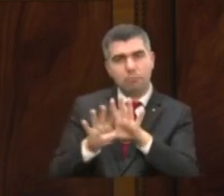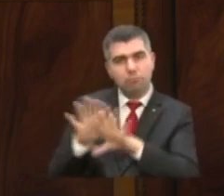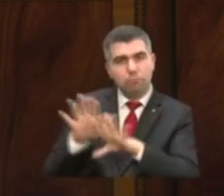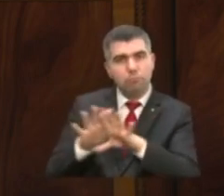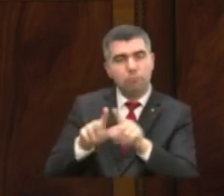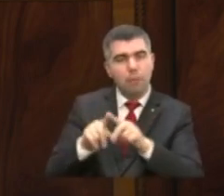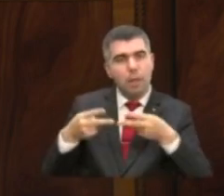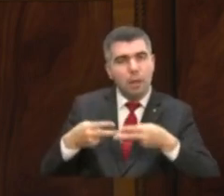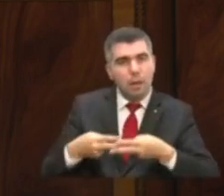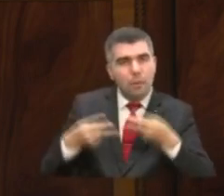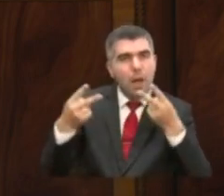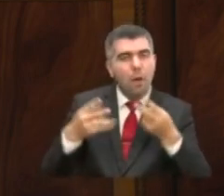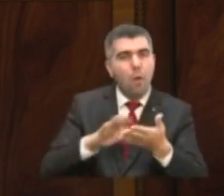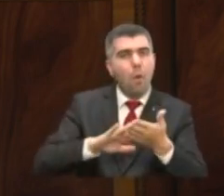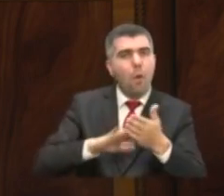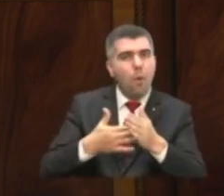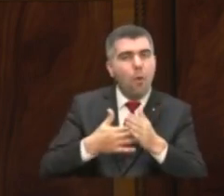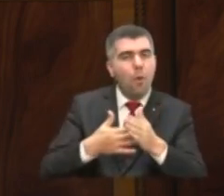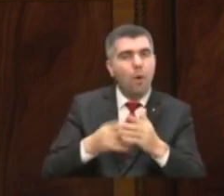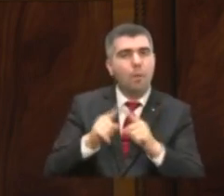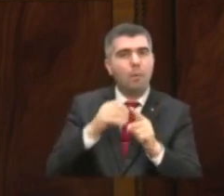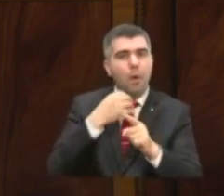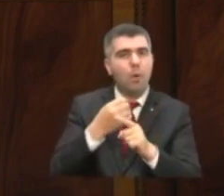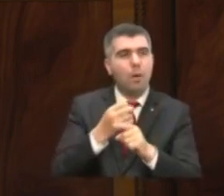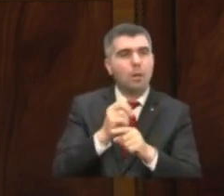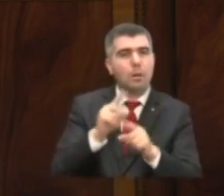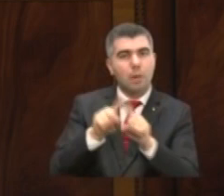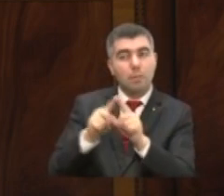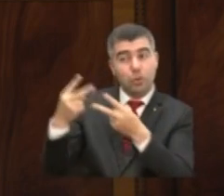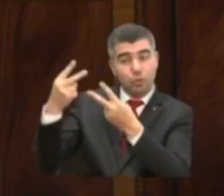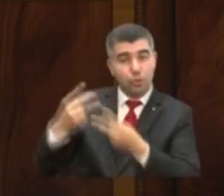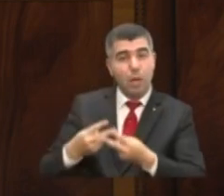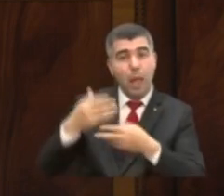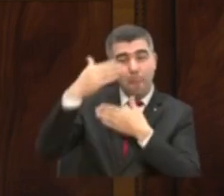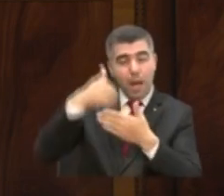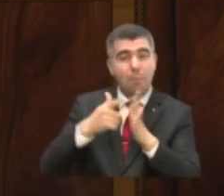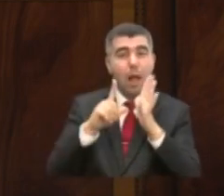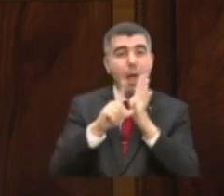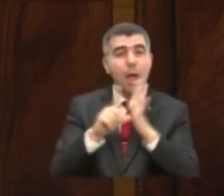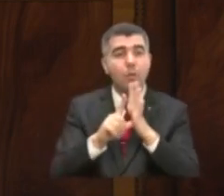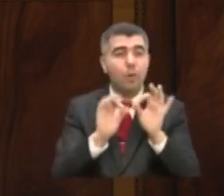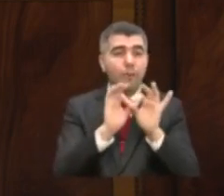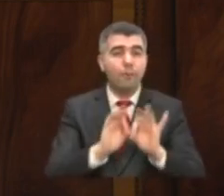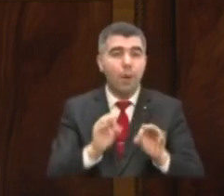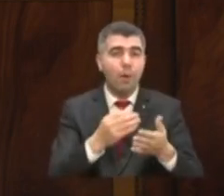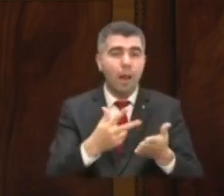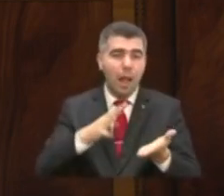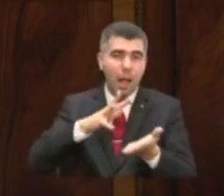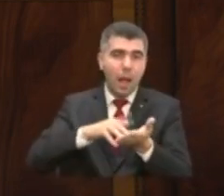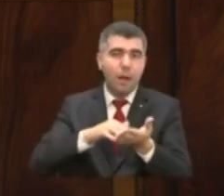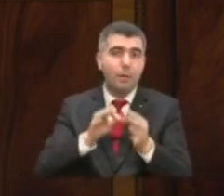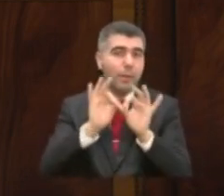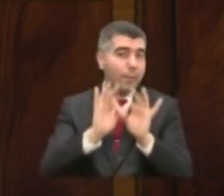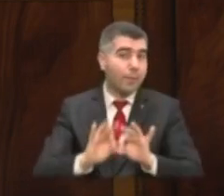حملة استثنائية لتسوية الوضعية الإدارية للمهاجرين المقيمين في المغرب بطريقة غير قانونية منذ سنة 2014،